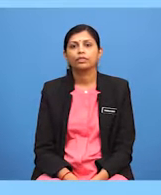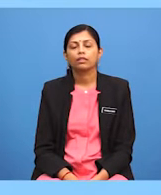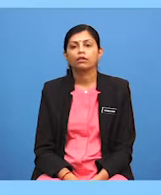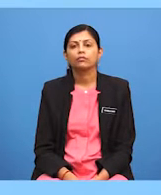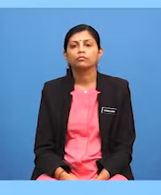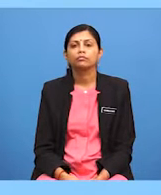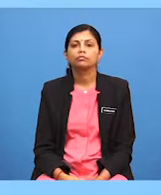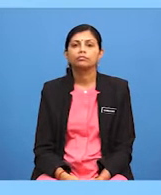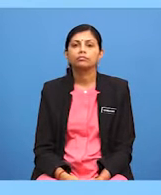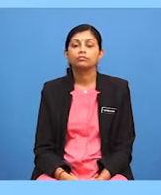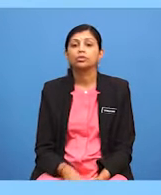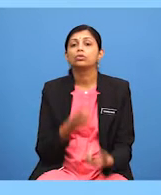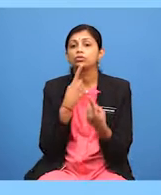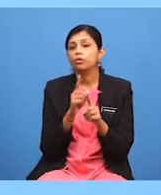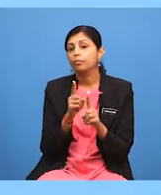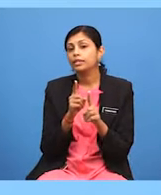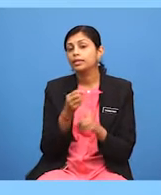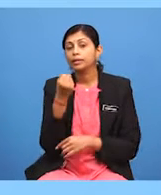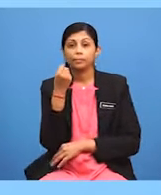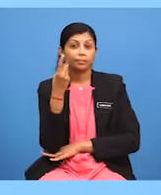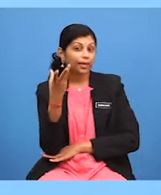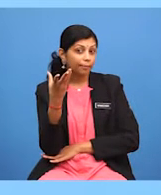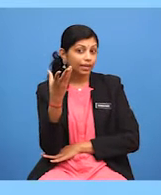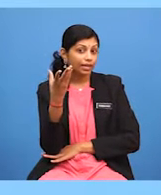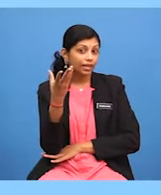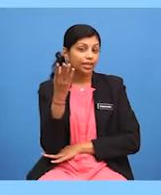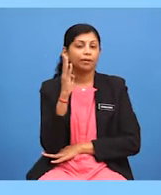Maka jawapan yang diperolehi sama dengan